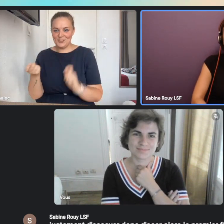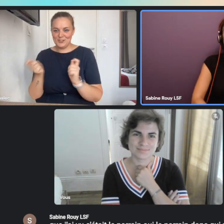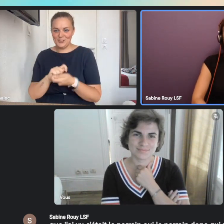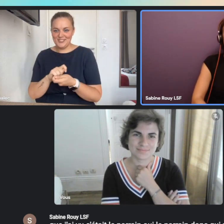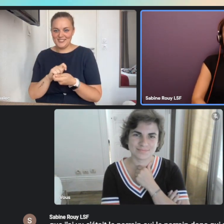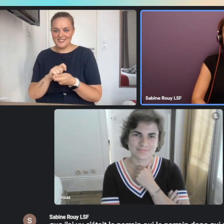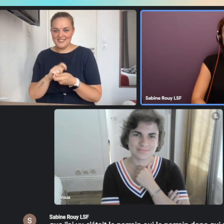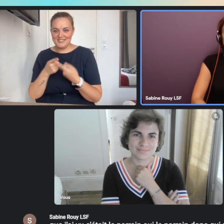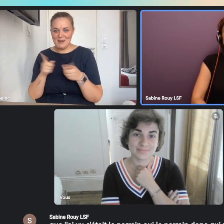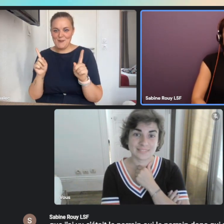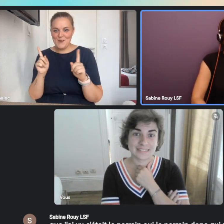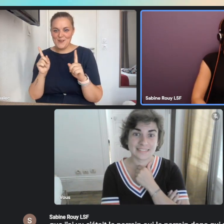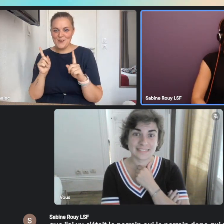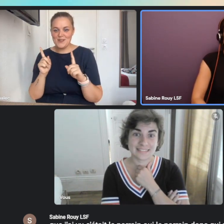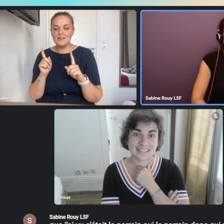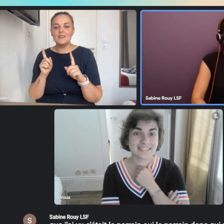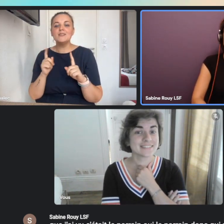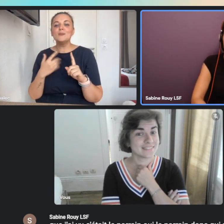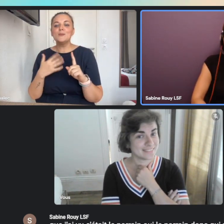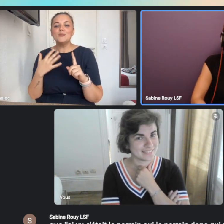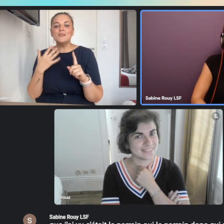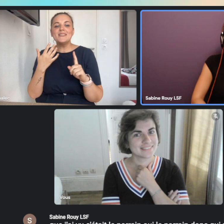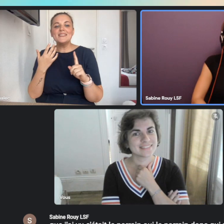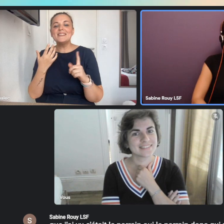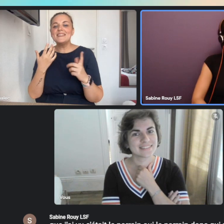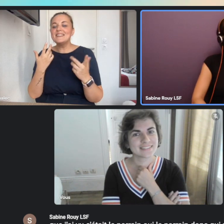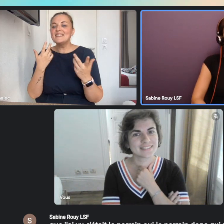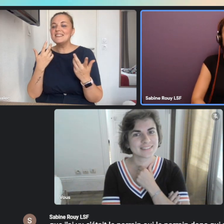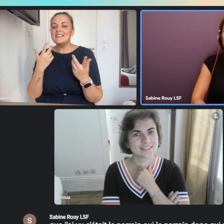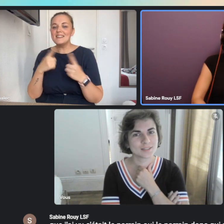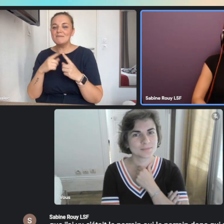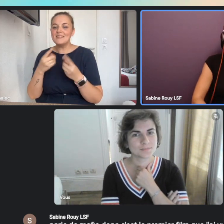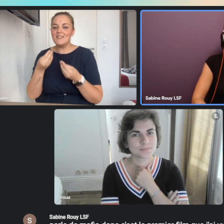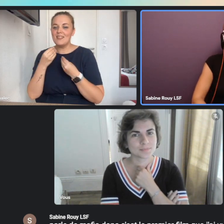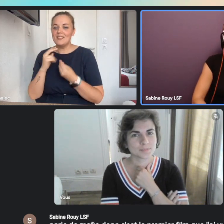vécu, j'ai mon point de vue a changé, c'était différent.